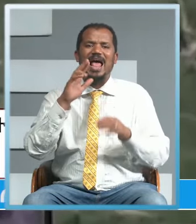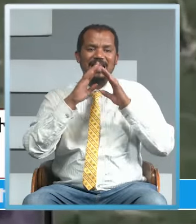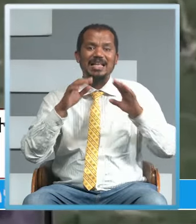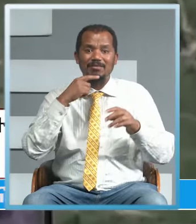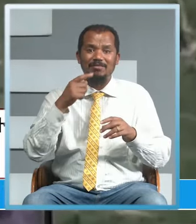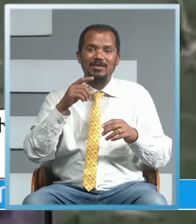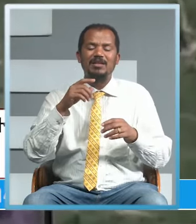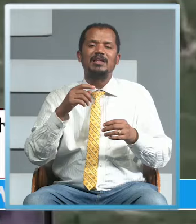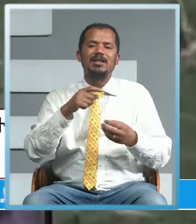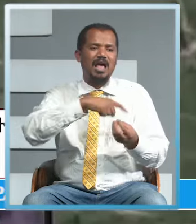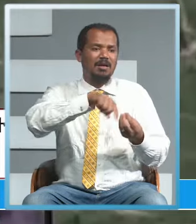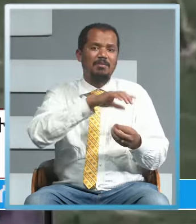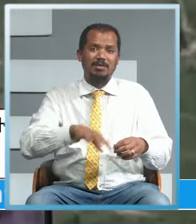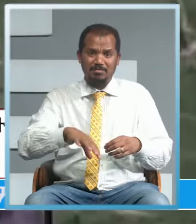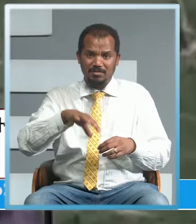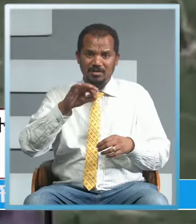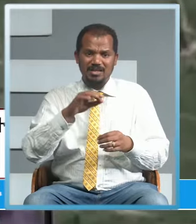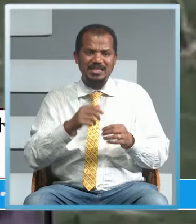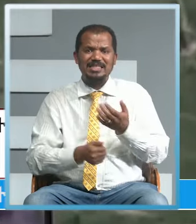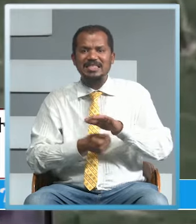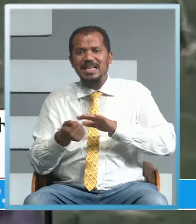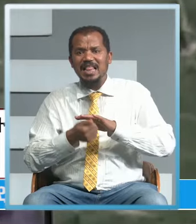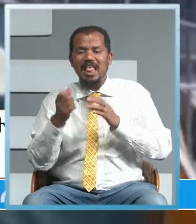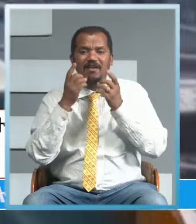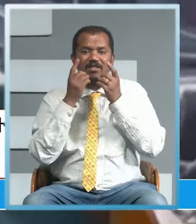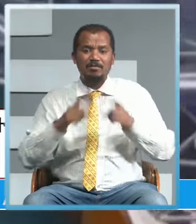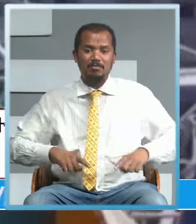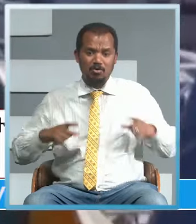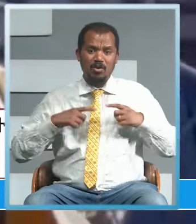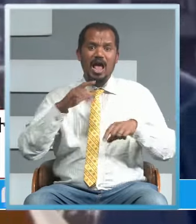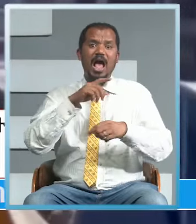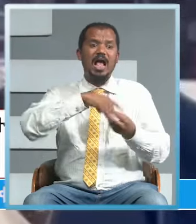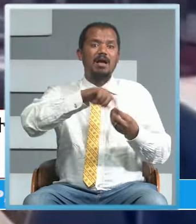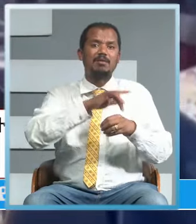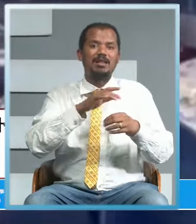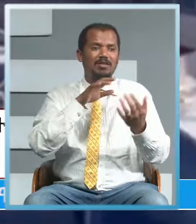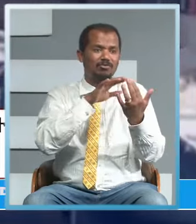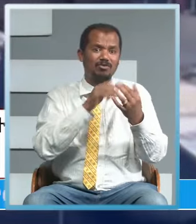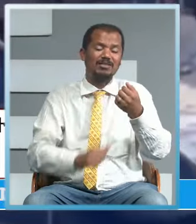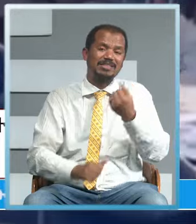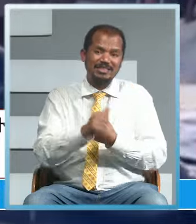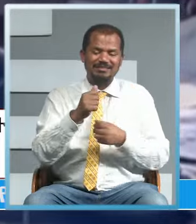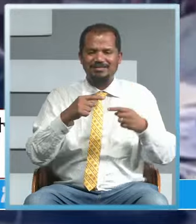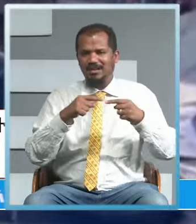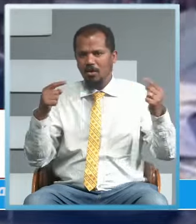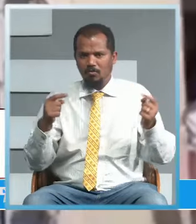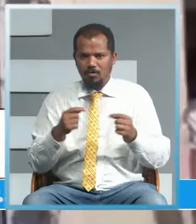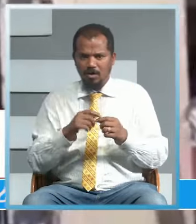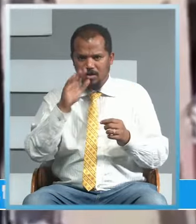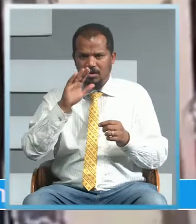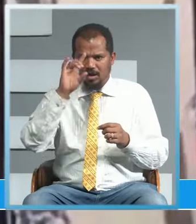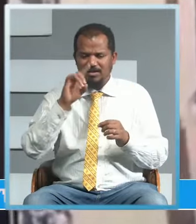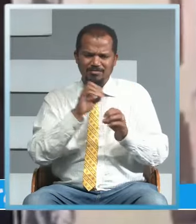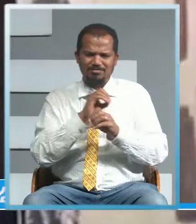ተብሎ በተሰየመው በካኔሉስ አካባቢ የሚገኘው ስደተኛ ፍልስጤማውያን መኖሪያ አካባቢ ላይ የእስራኤል ጦር ያደረሰው ጥቃትን